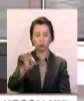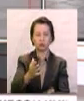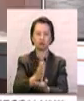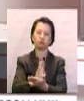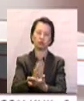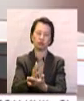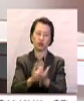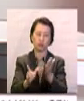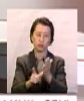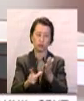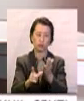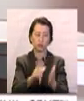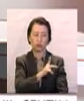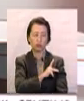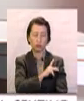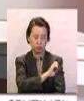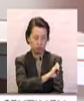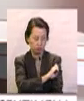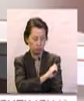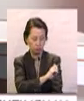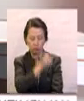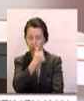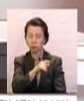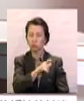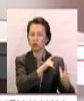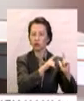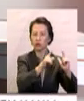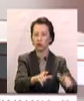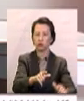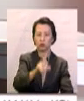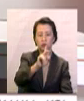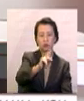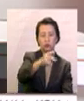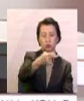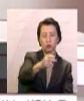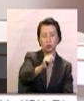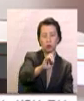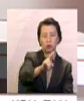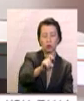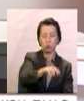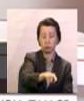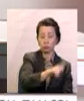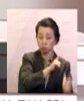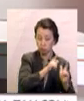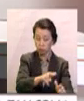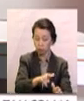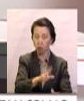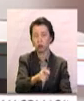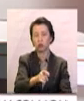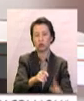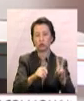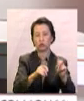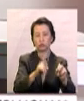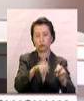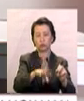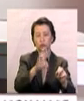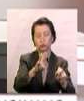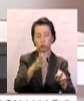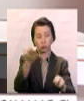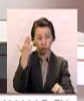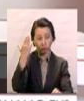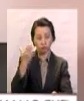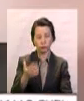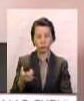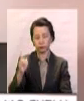pemangku Ketua Pegawai Eksekutif berikutan peletakan jawatan Encik Khairul Kamarudin pada 20 Julai yang lalu.